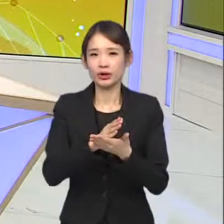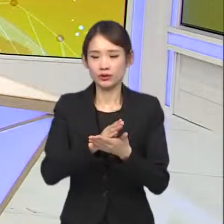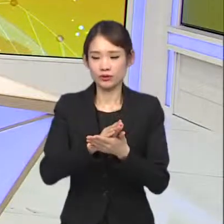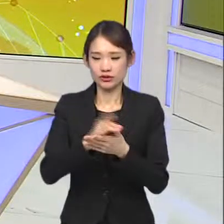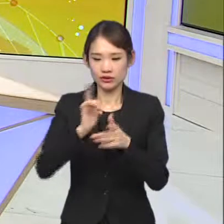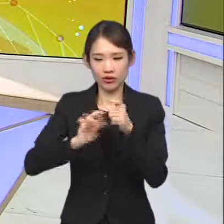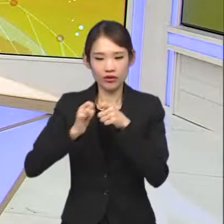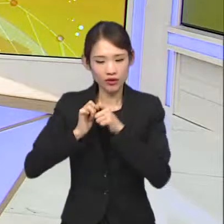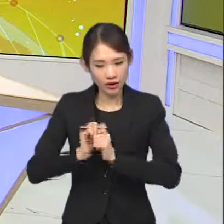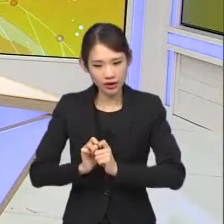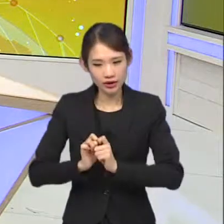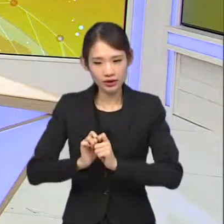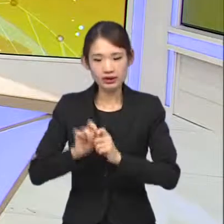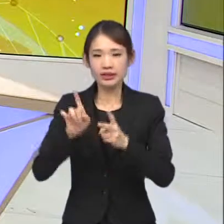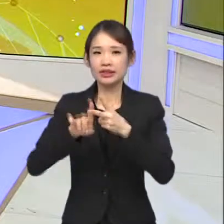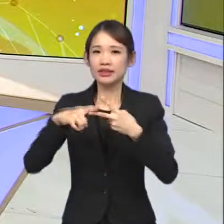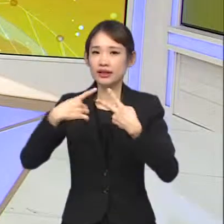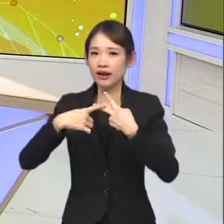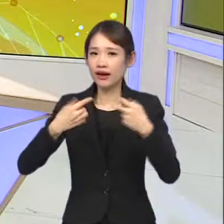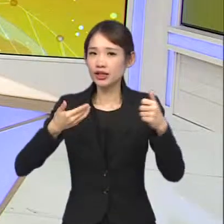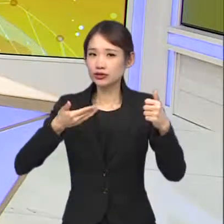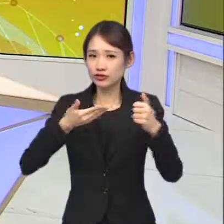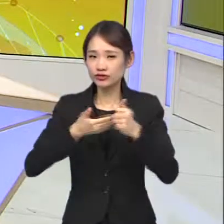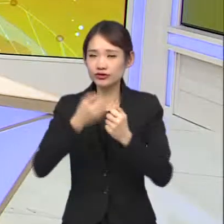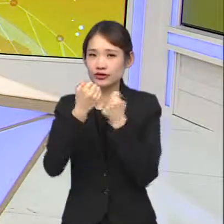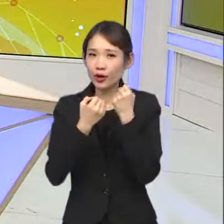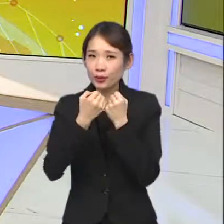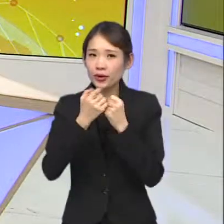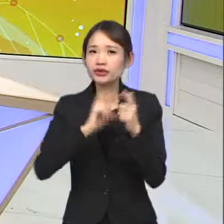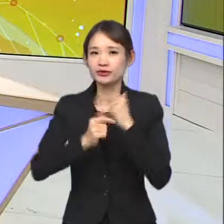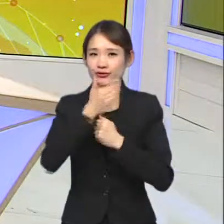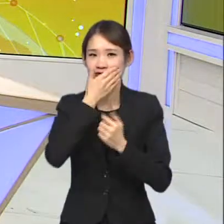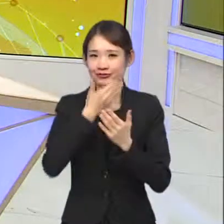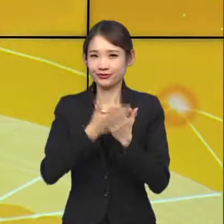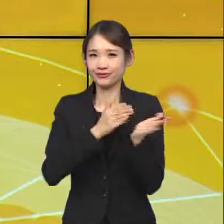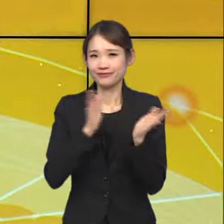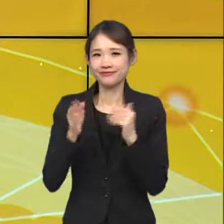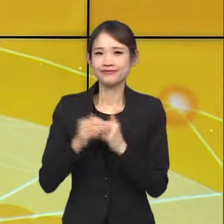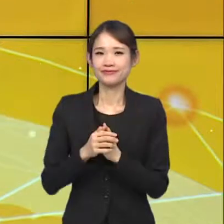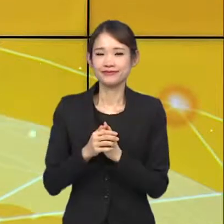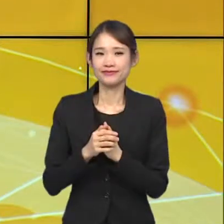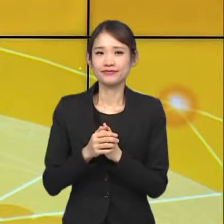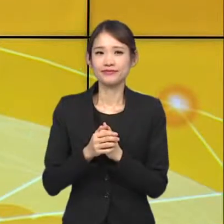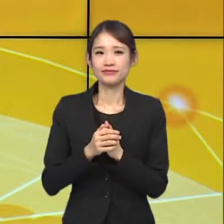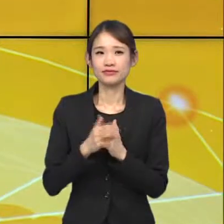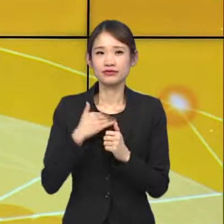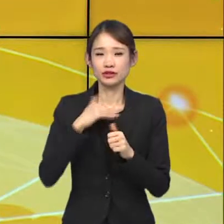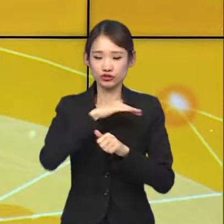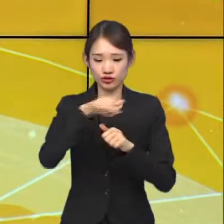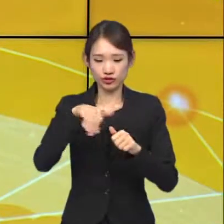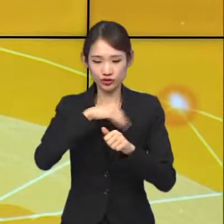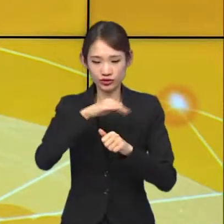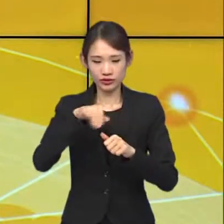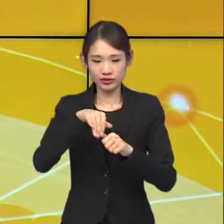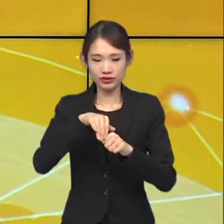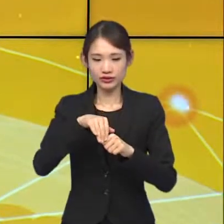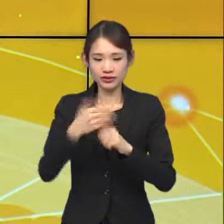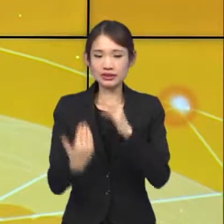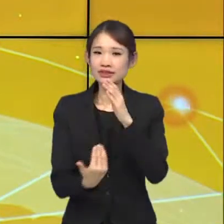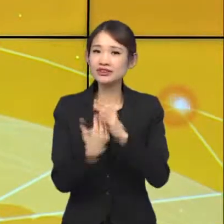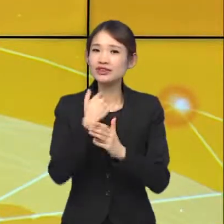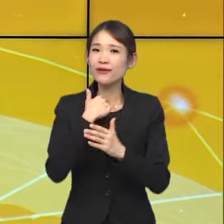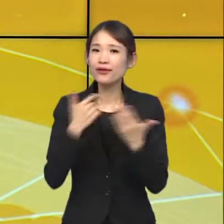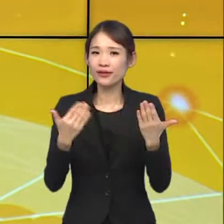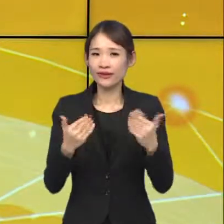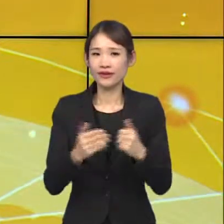대해서 좀더 아이들에게 이해시키는 게 중요하다 내외 되겠죠 그렇게 해야 겠습니다 자 그리고 제 주위에서 있었던 얘기긴 한데